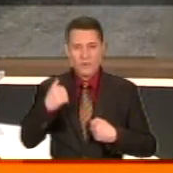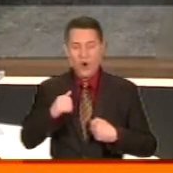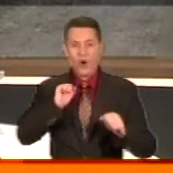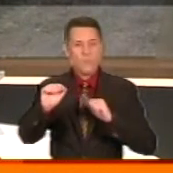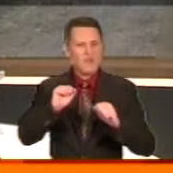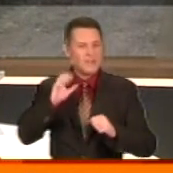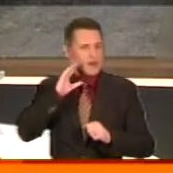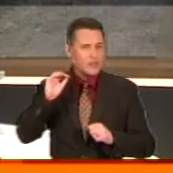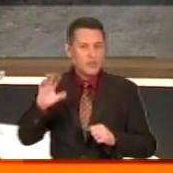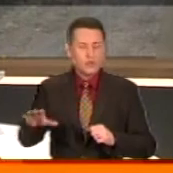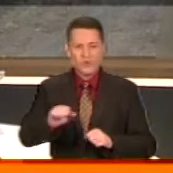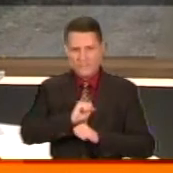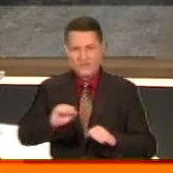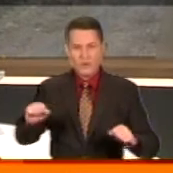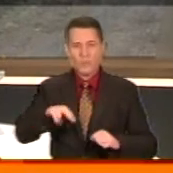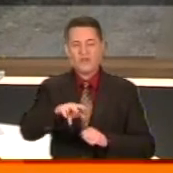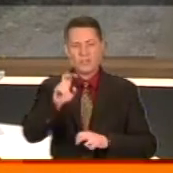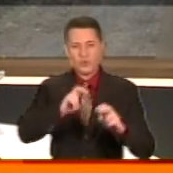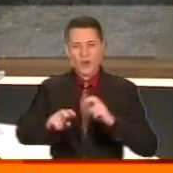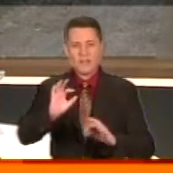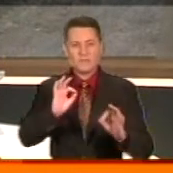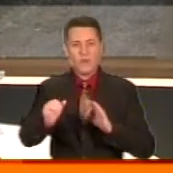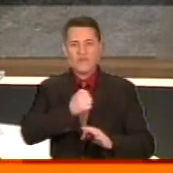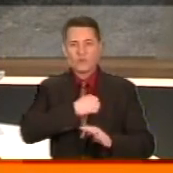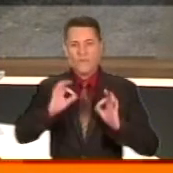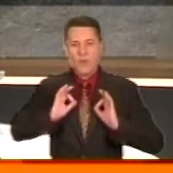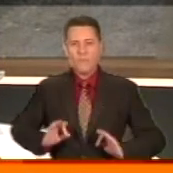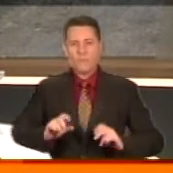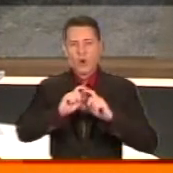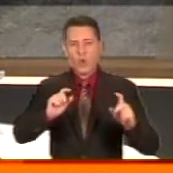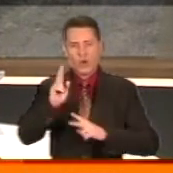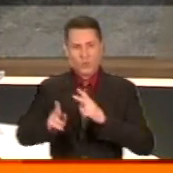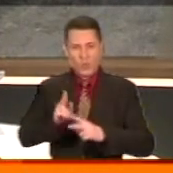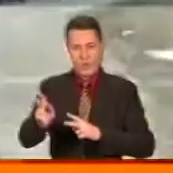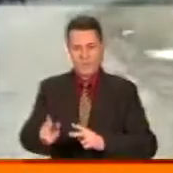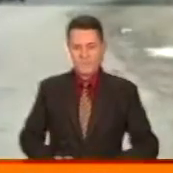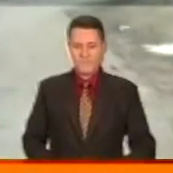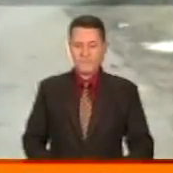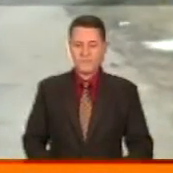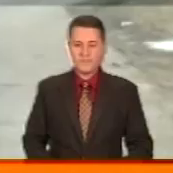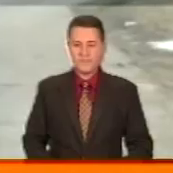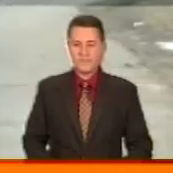чують, тож відчайдухи пішли шукати справедливості до військової прокуратури. Ірина Заїка далі.